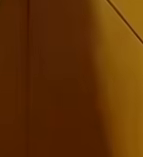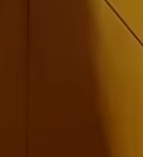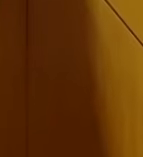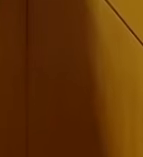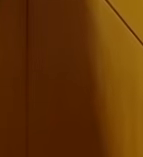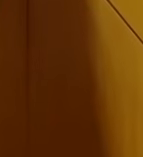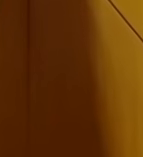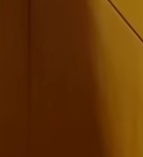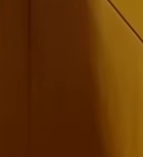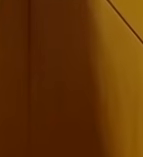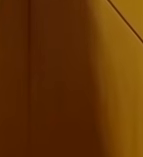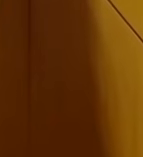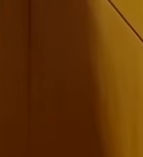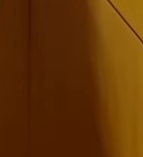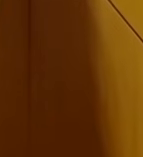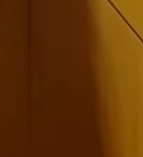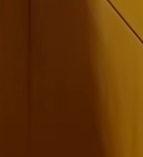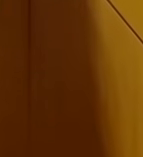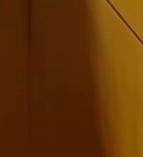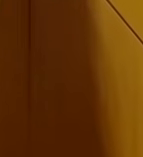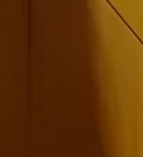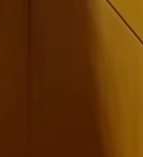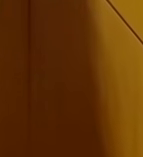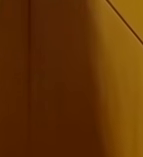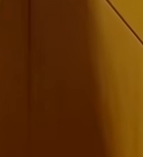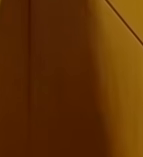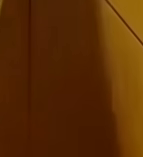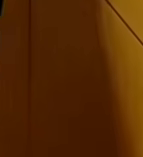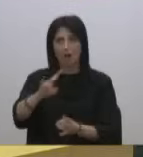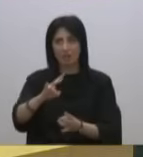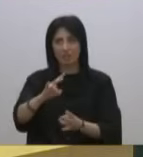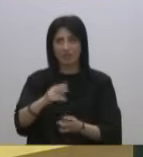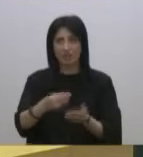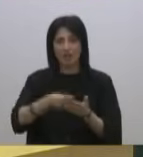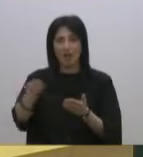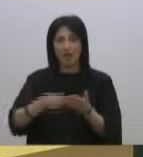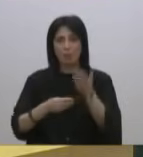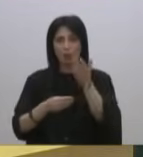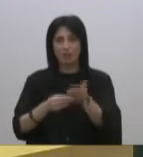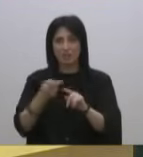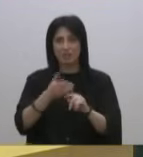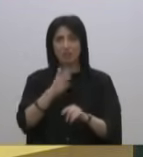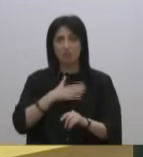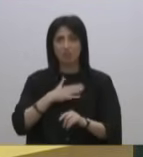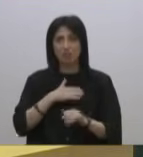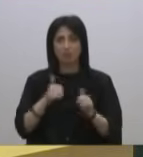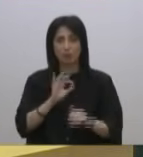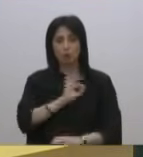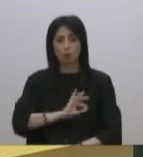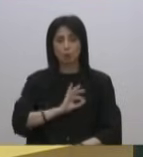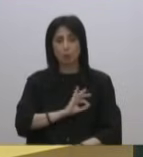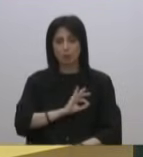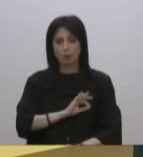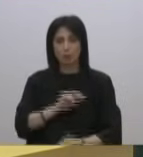გადაწყვიტოს. ქალბატონო თინა, ეს არის თქვენი ძალის ხელმოწერილი მოღალატეობრივი ხელმოწერა. აი, ეს არის ჩემი როგორც